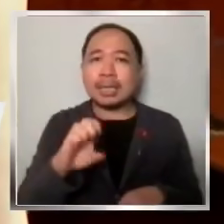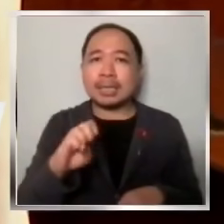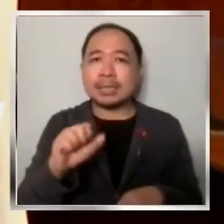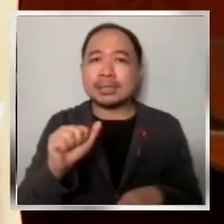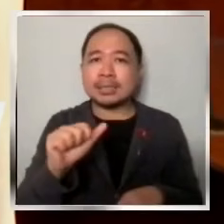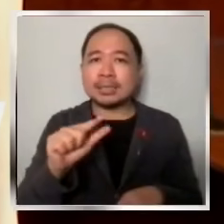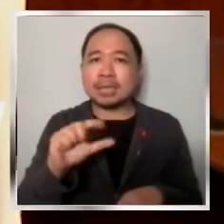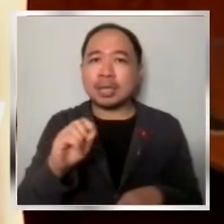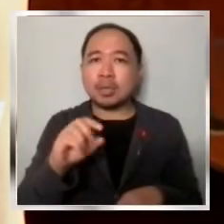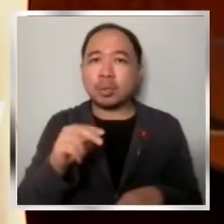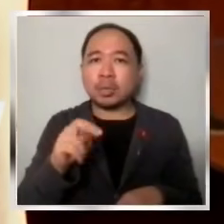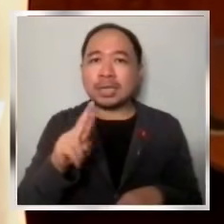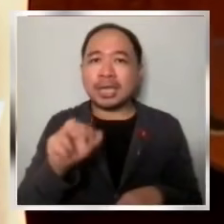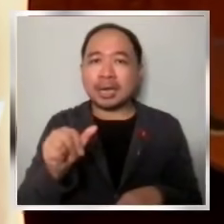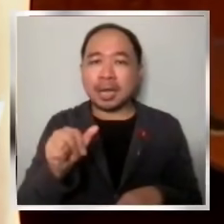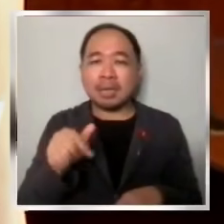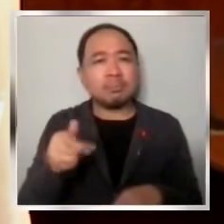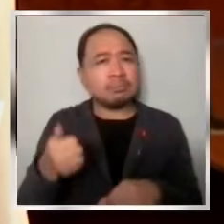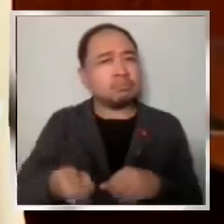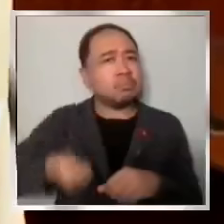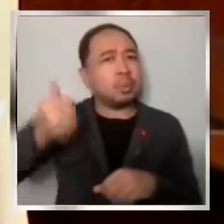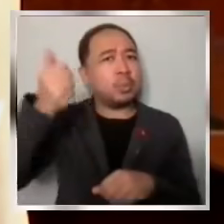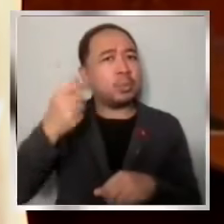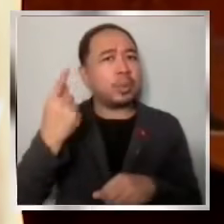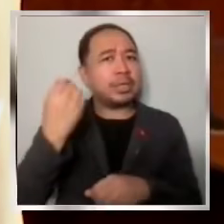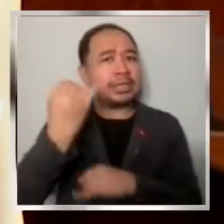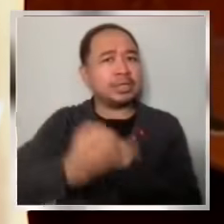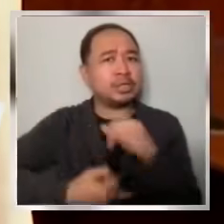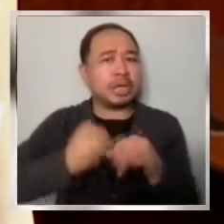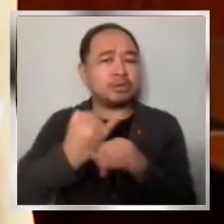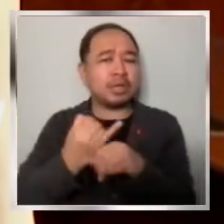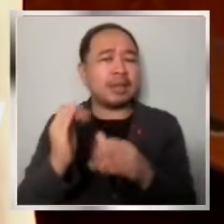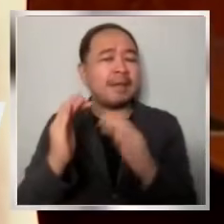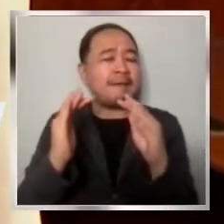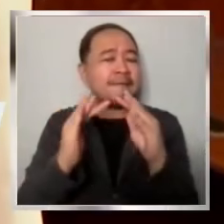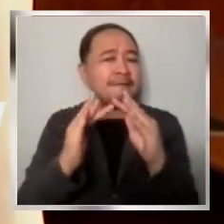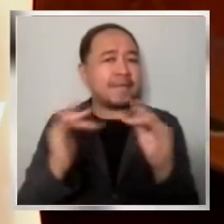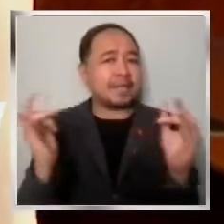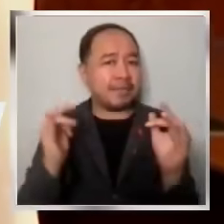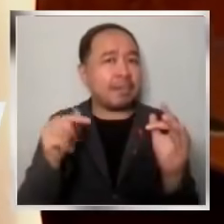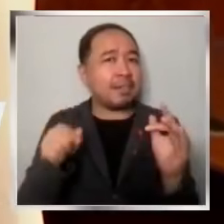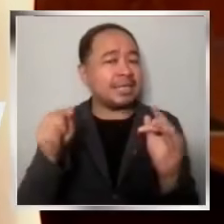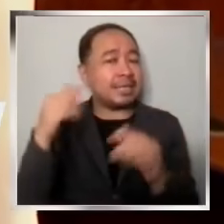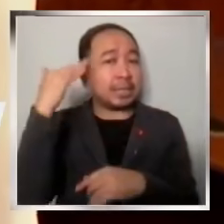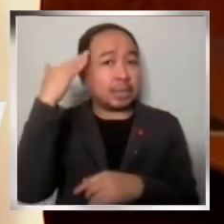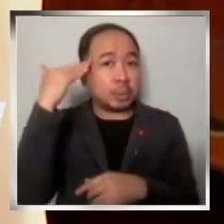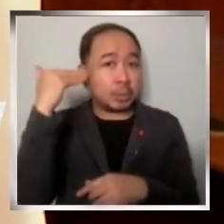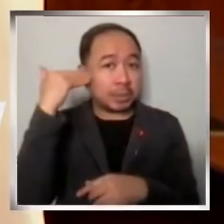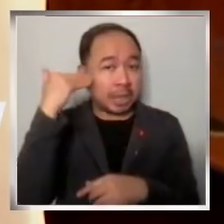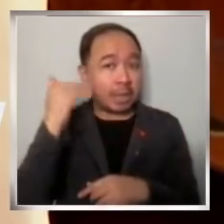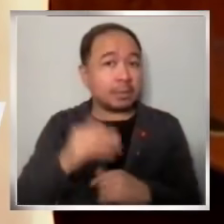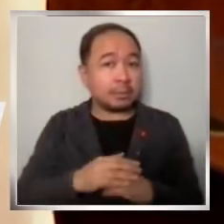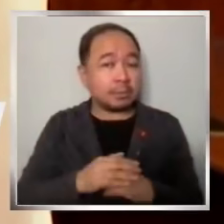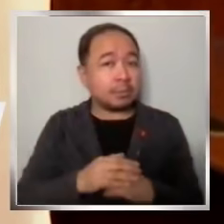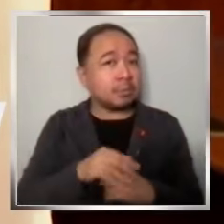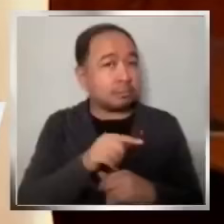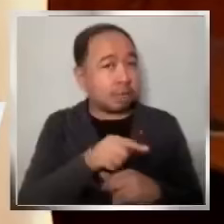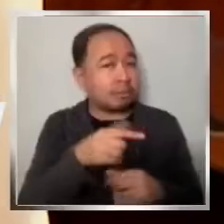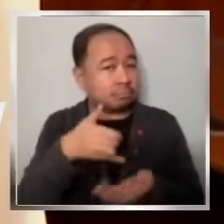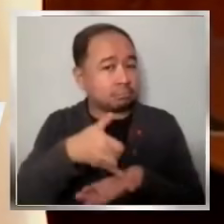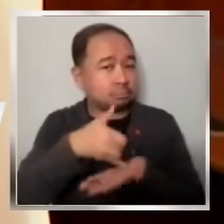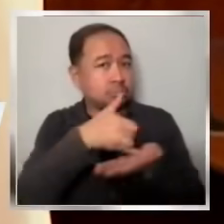isang international festival sa Korea. Dahilan kung bakit pinarangalan sila dito